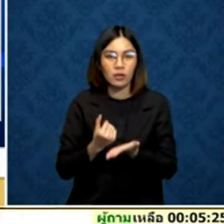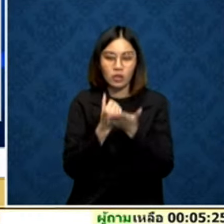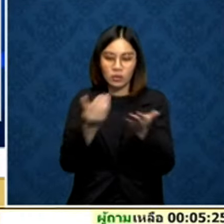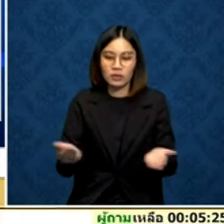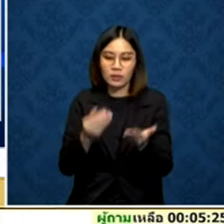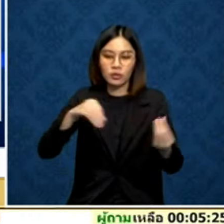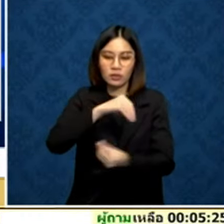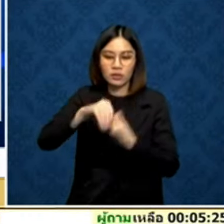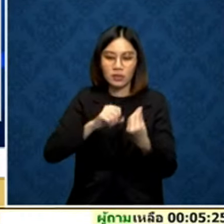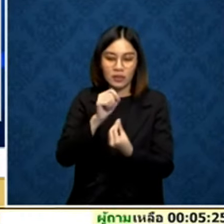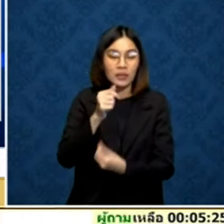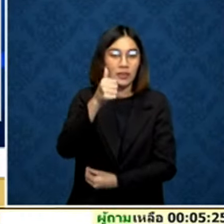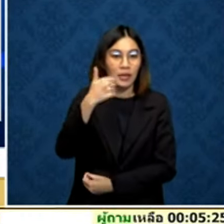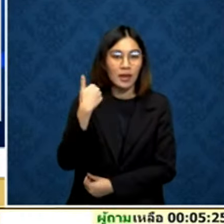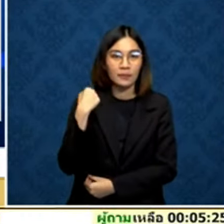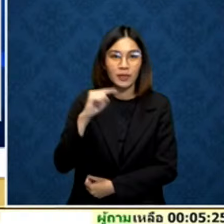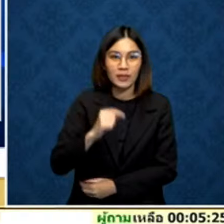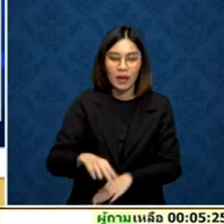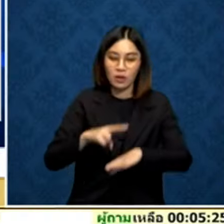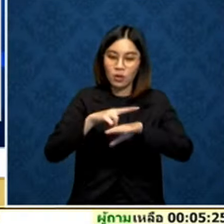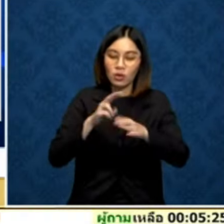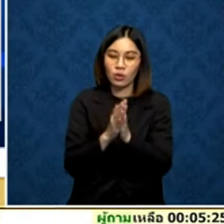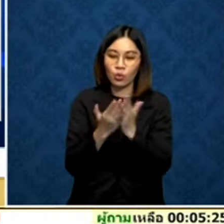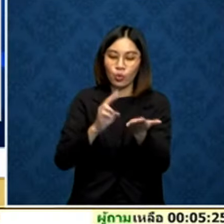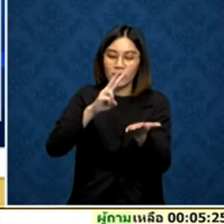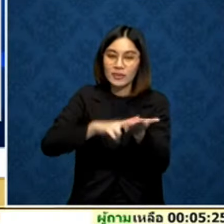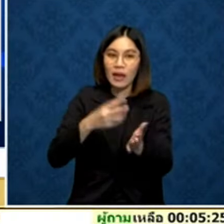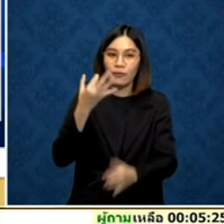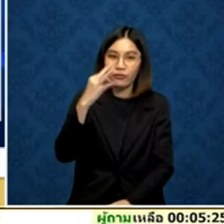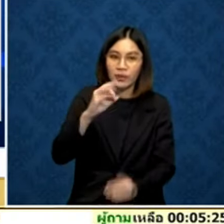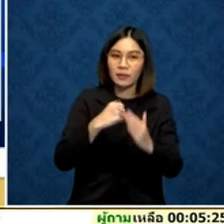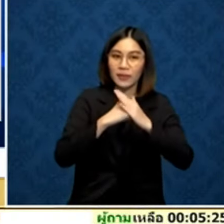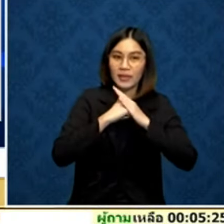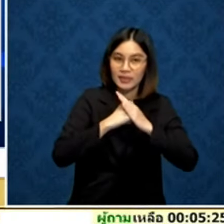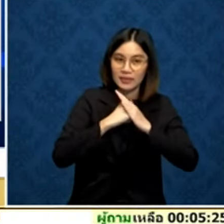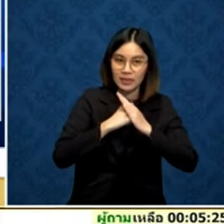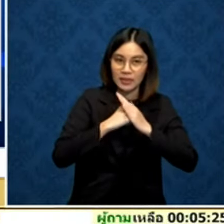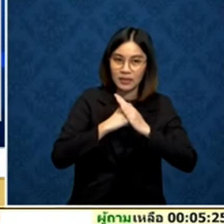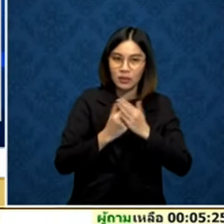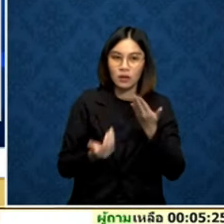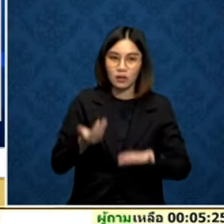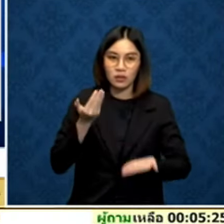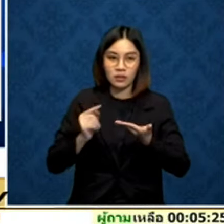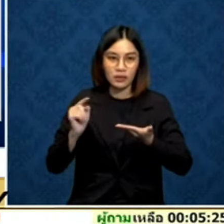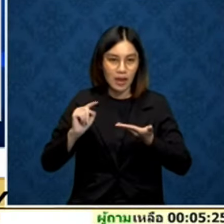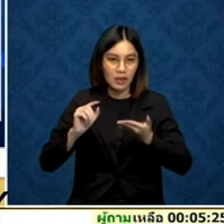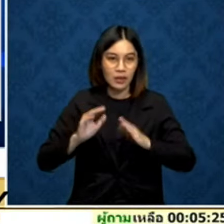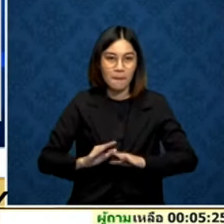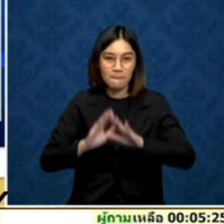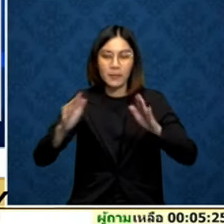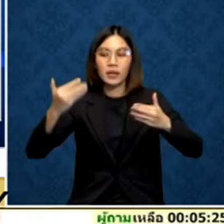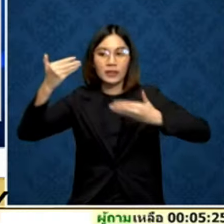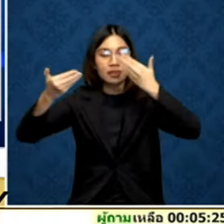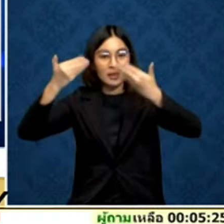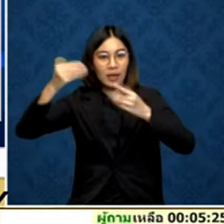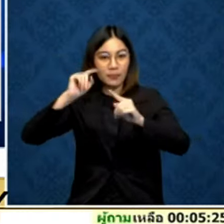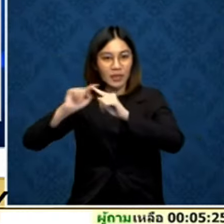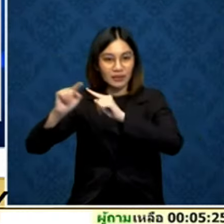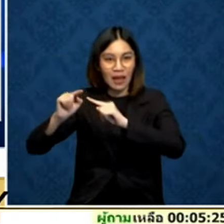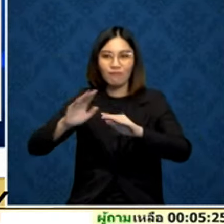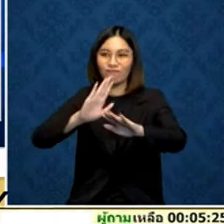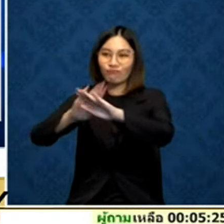ได้นะครับไม่ว่าจะการวีซ่าฟรีที่จีนก็ตามทีนะครับหรือการเปิดนิทรรศการต่างๆนะครับเชิญให้